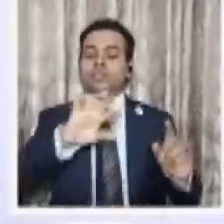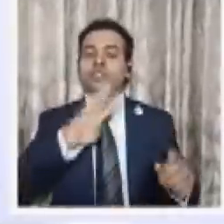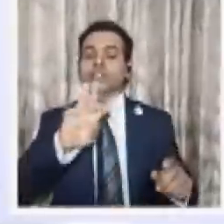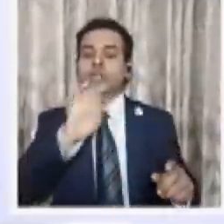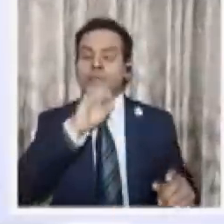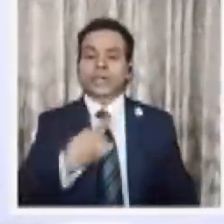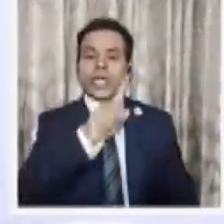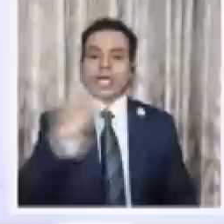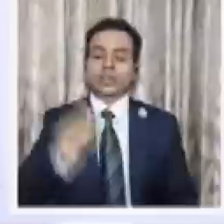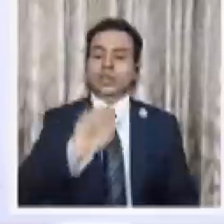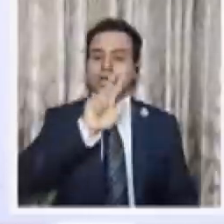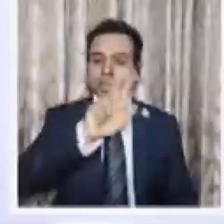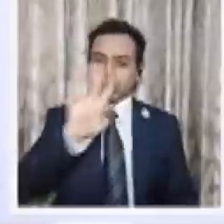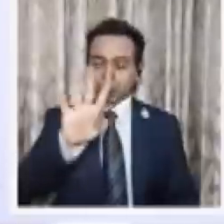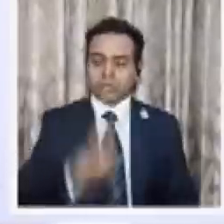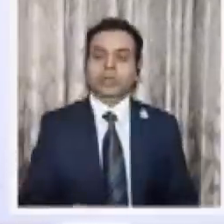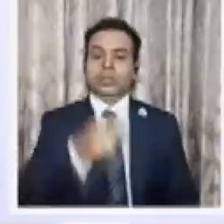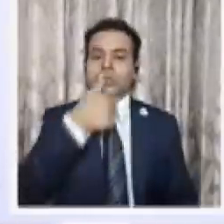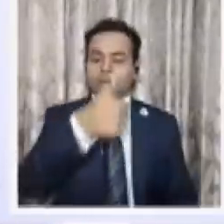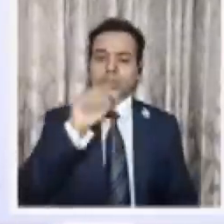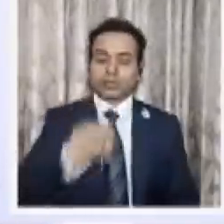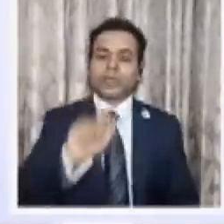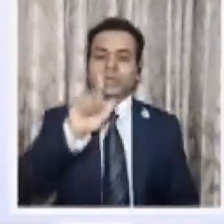21 থেকে 30 বছর 81 জন 2.99%,